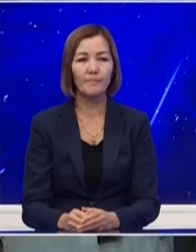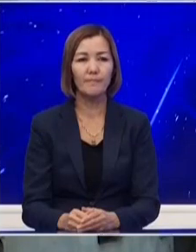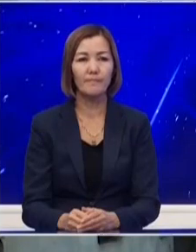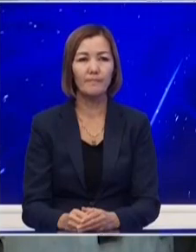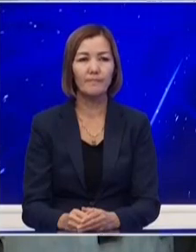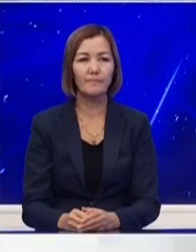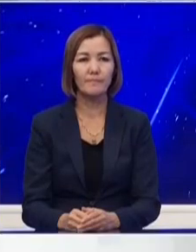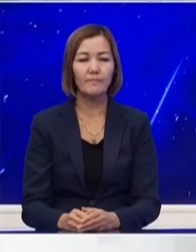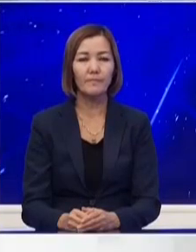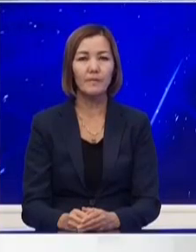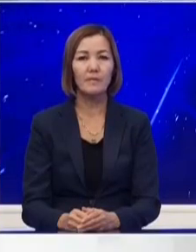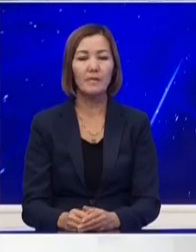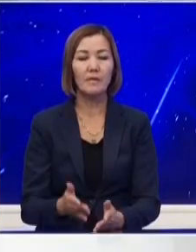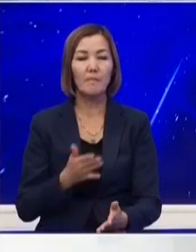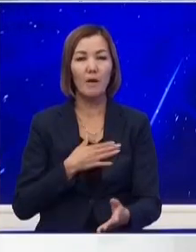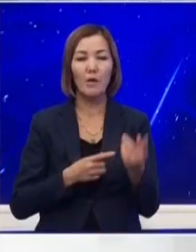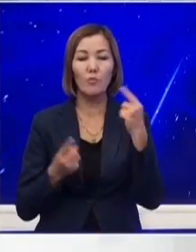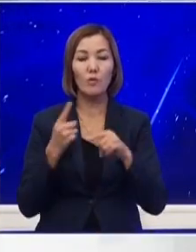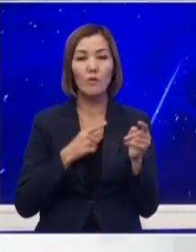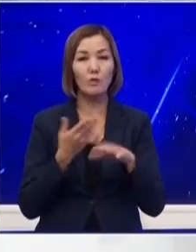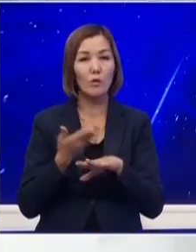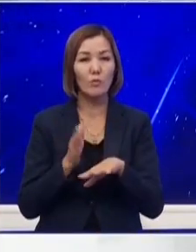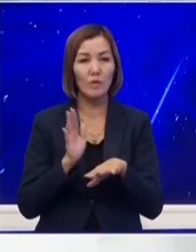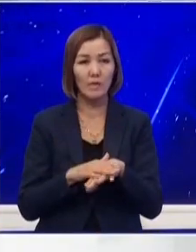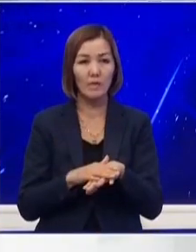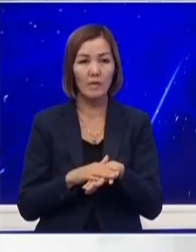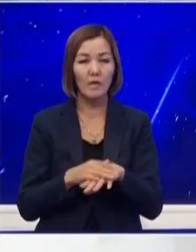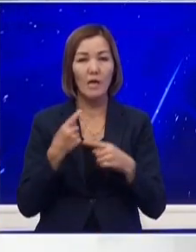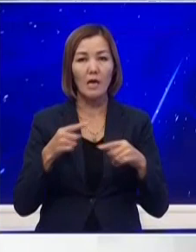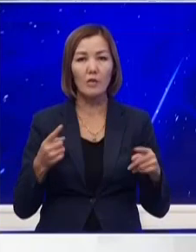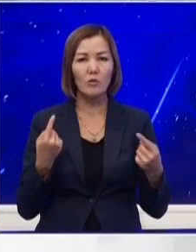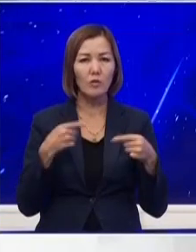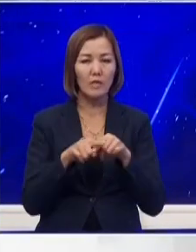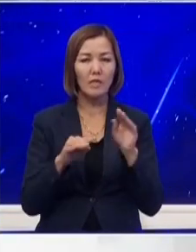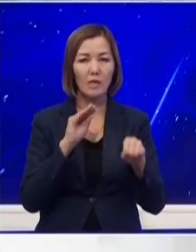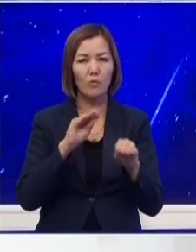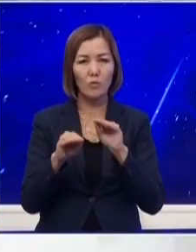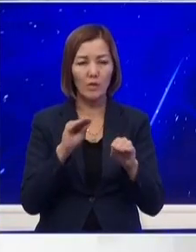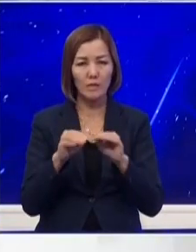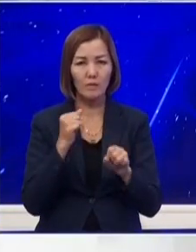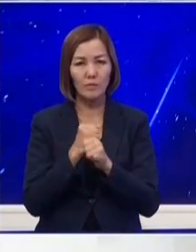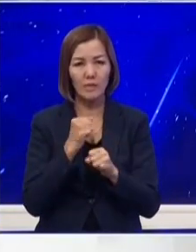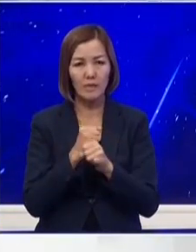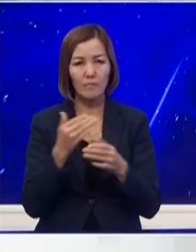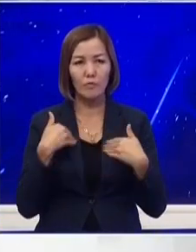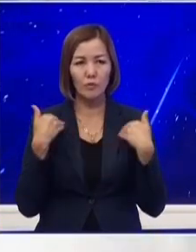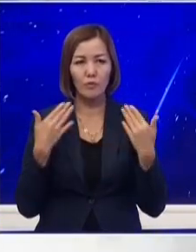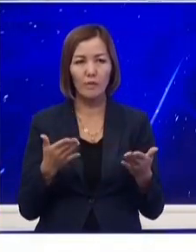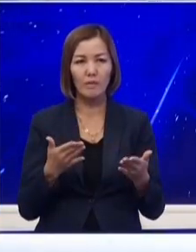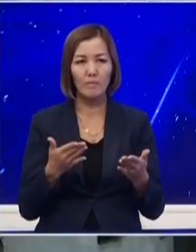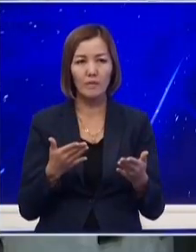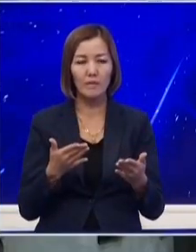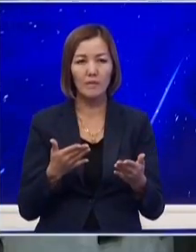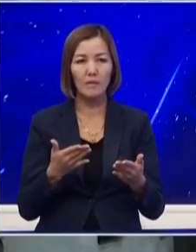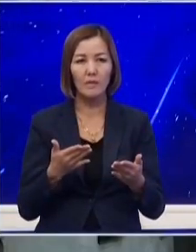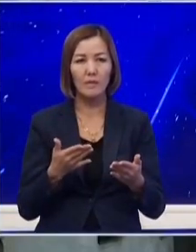год. Маған бір нәрсені ойлап шығару ұнайды. Жыл сайын түрлі техникалар құрастырып, заман талабына сай етіп жарыққа шығарып жатырмыз. Біздің